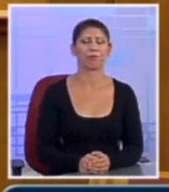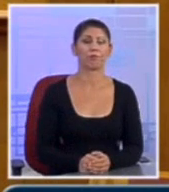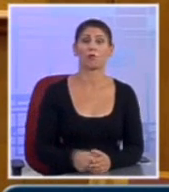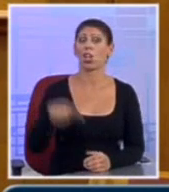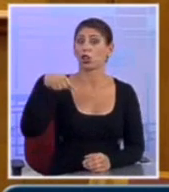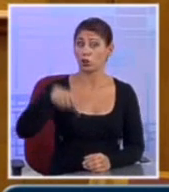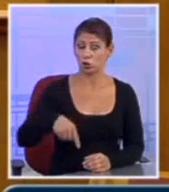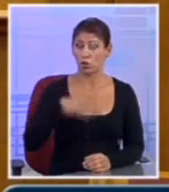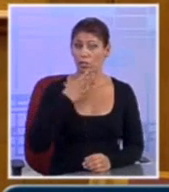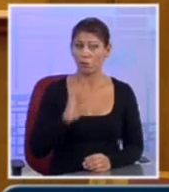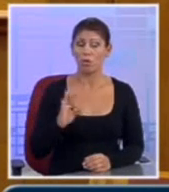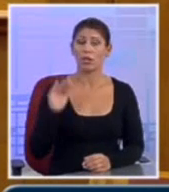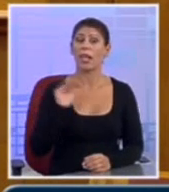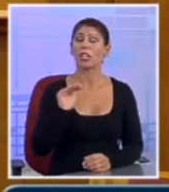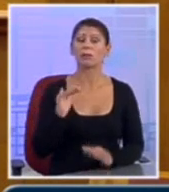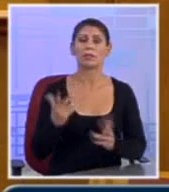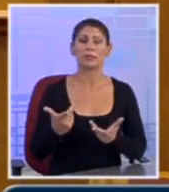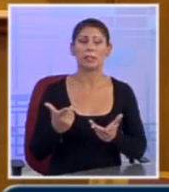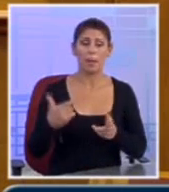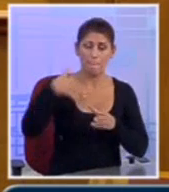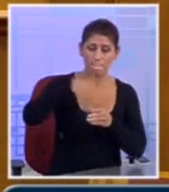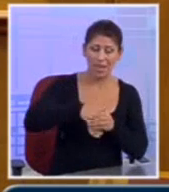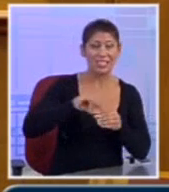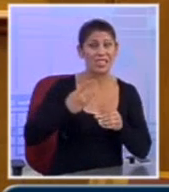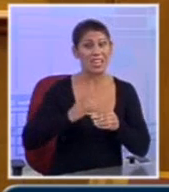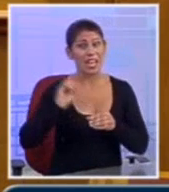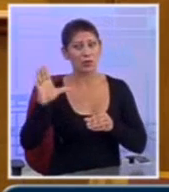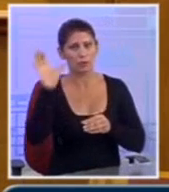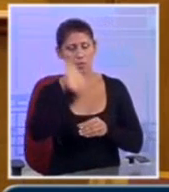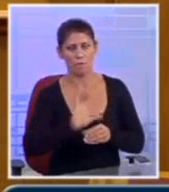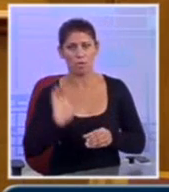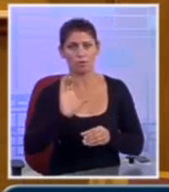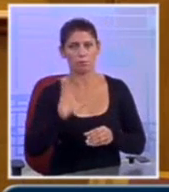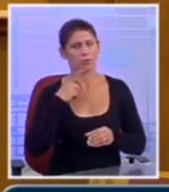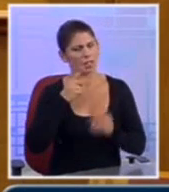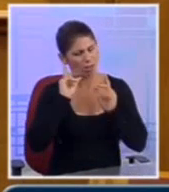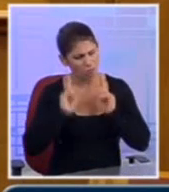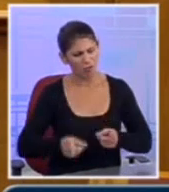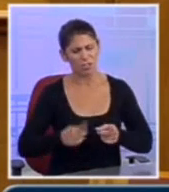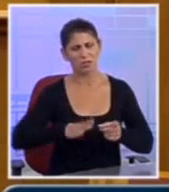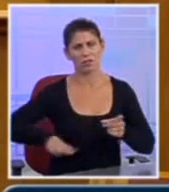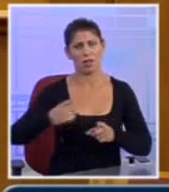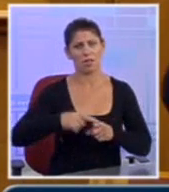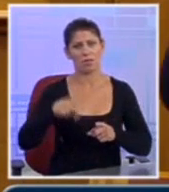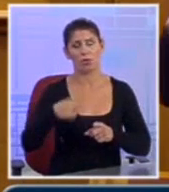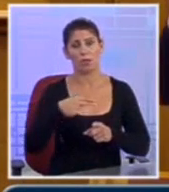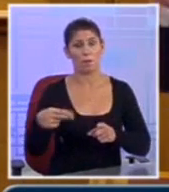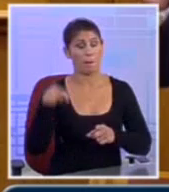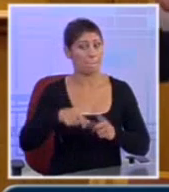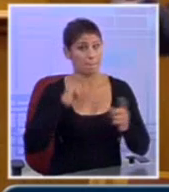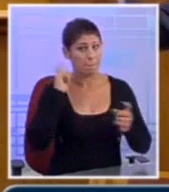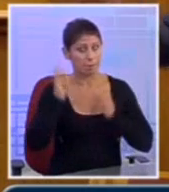λοιπόν, το ερώτημα δεν είναι μέσα ή έξω από την Ευρώπη. Έχει αποφανθεί ο λαός μας γι' αυτό. Με αυτό το